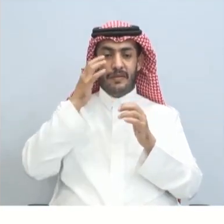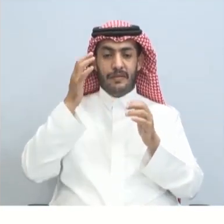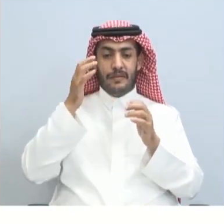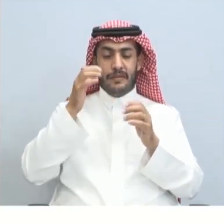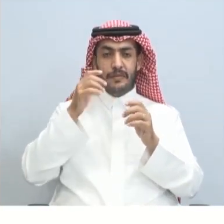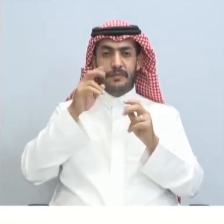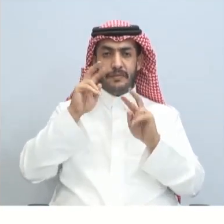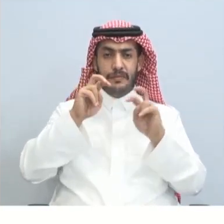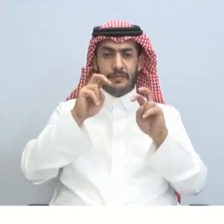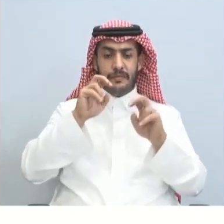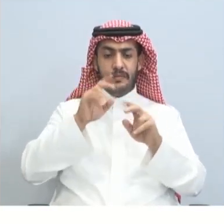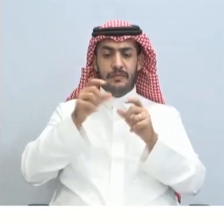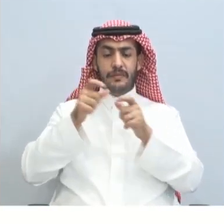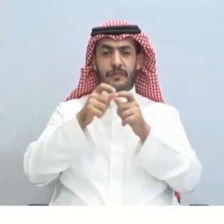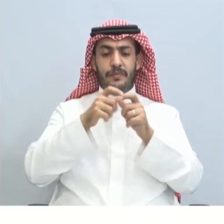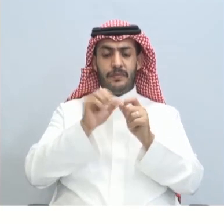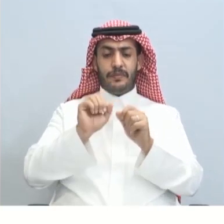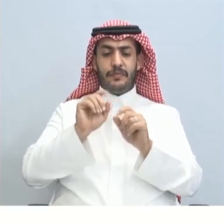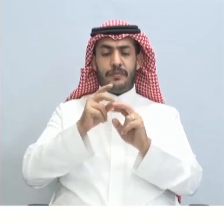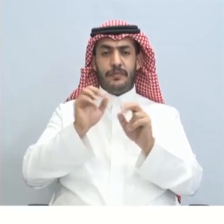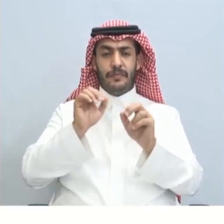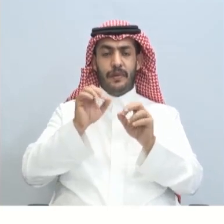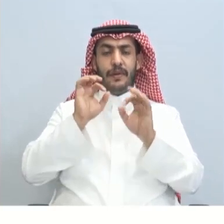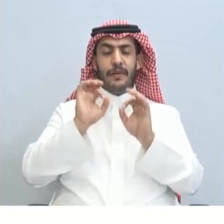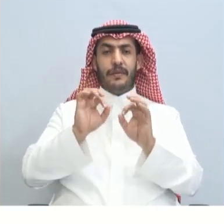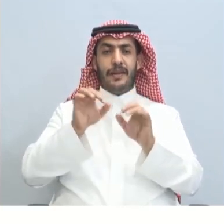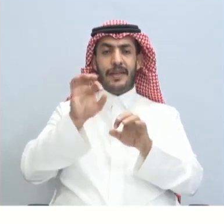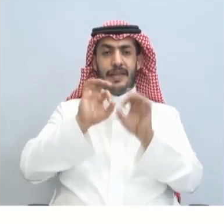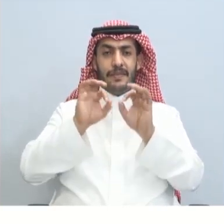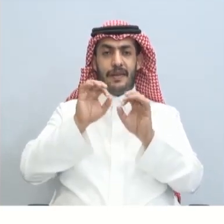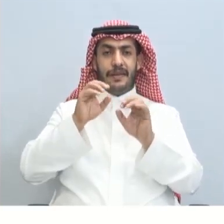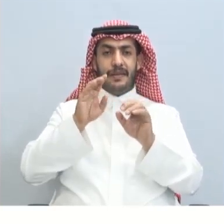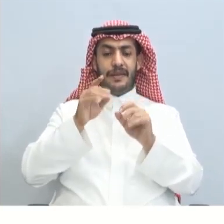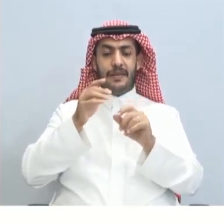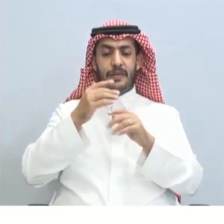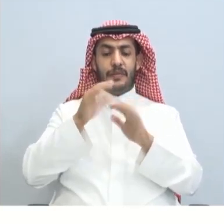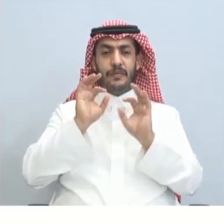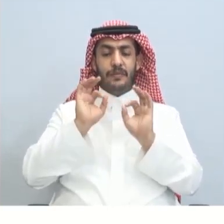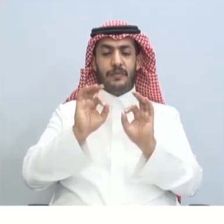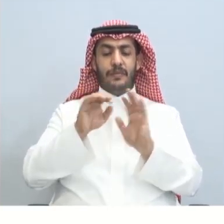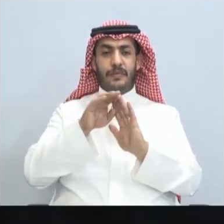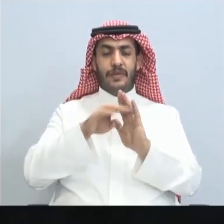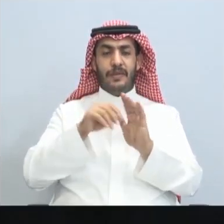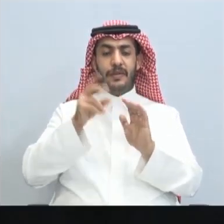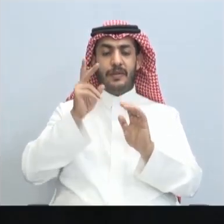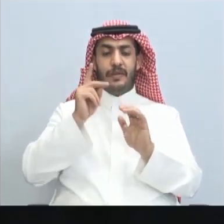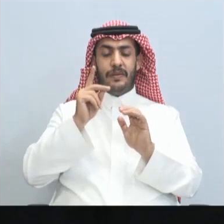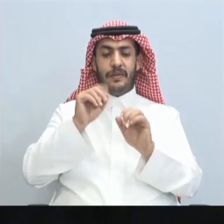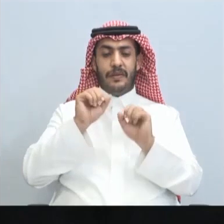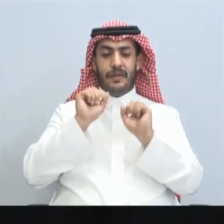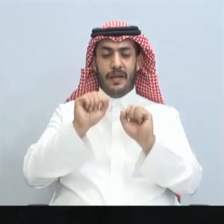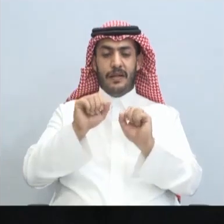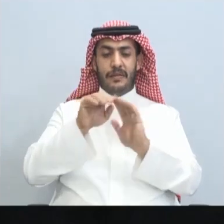الى مجموعات لكل مجموعه طبيعه كيميائيه محدده و كذلك